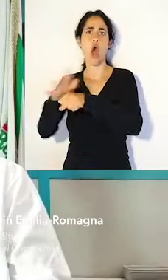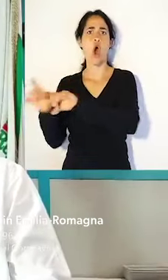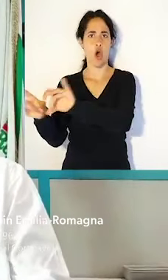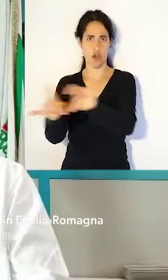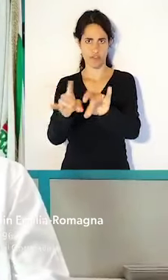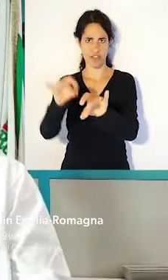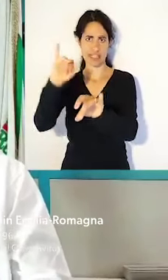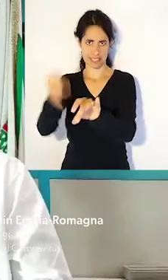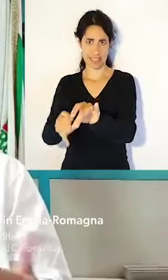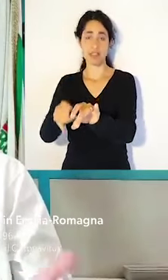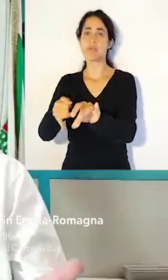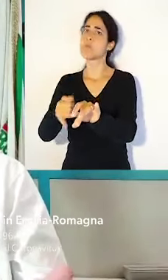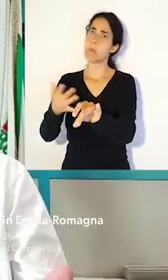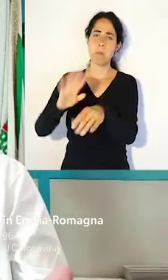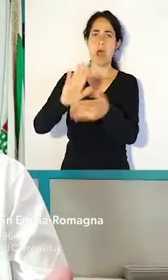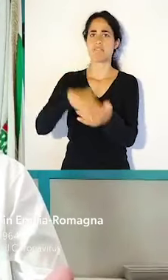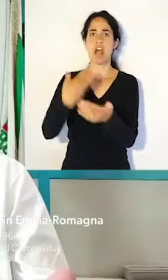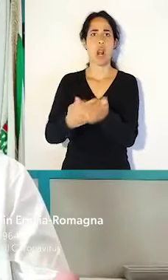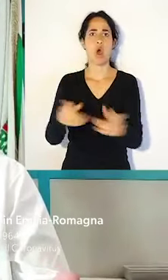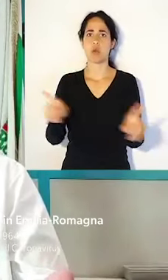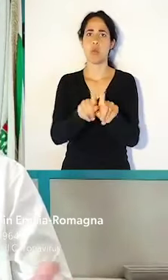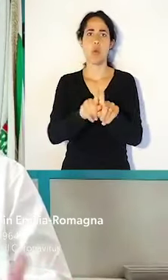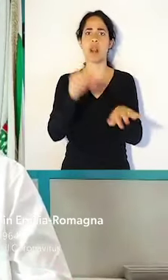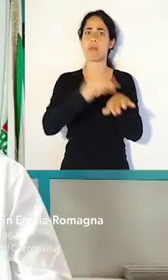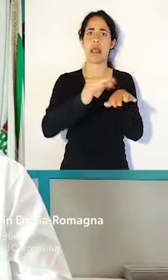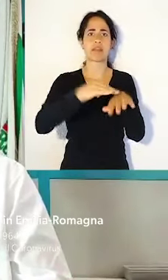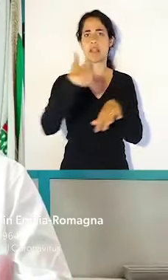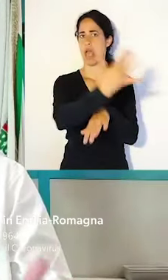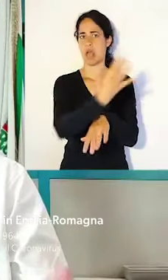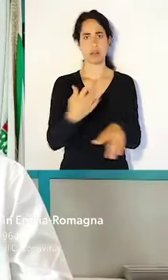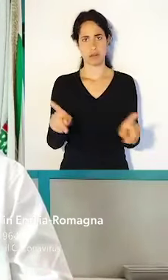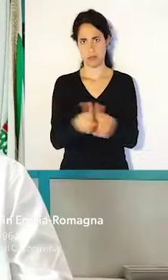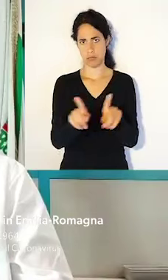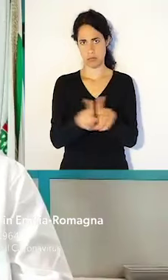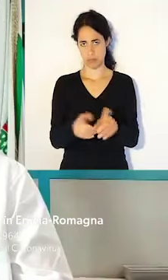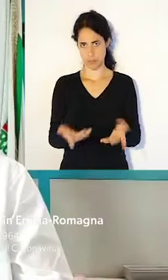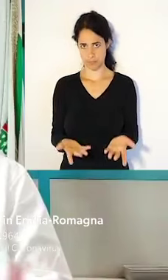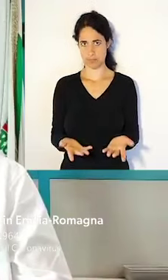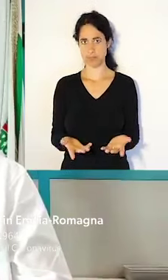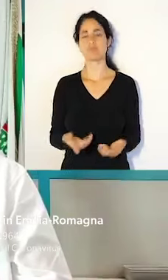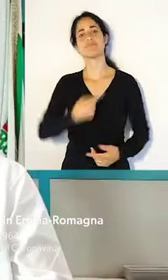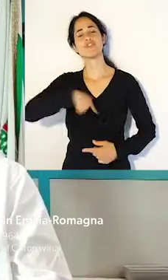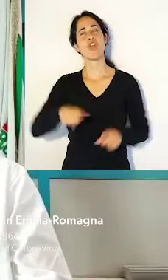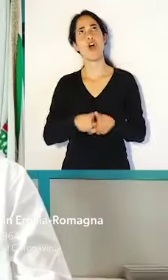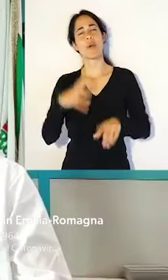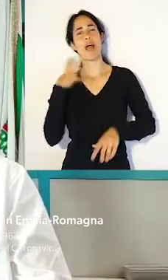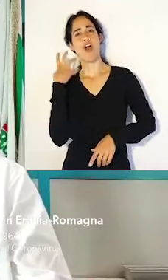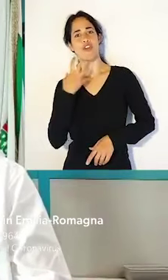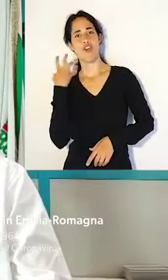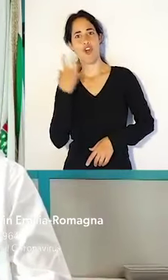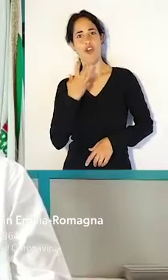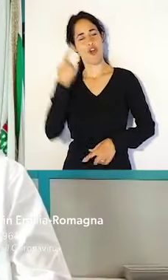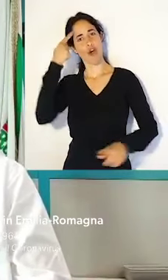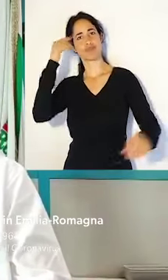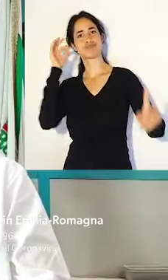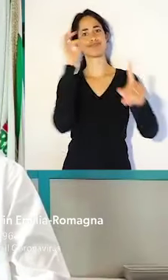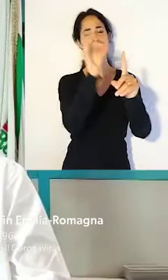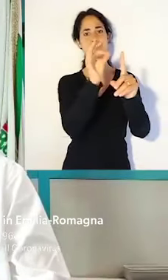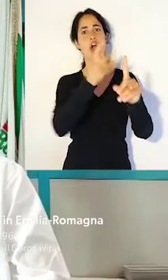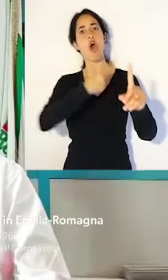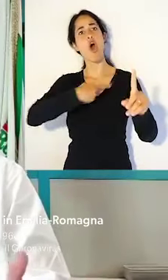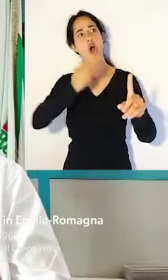nostra sanità. Abbiamo l'ambizione lo abbiamo dimostrato venerdì scorso, di